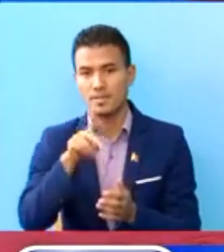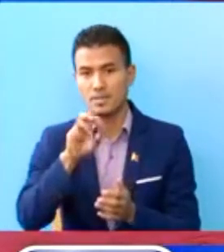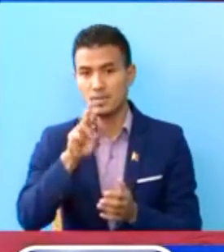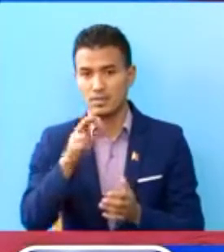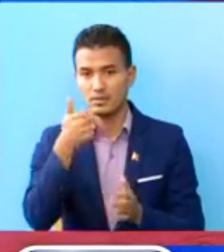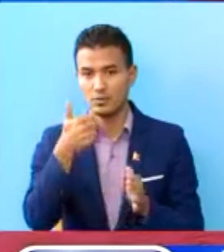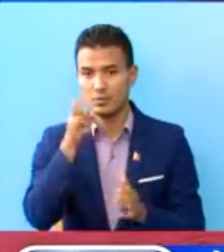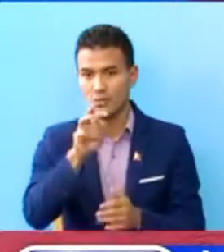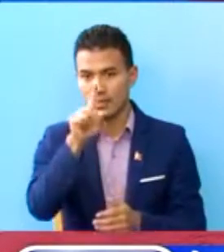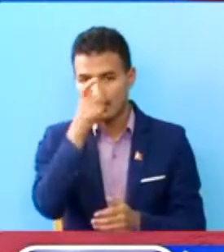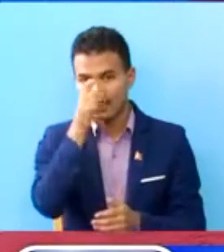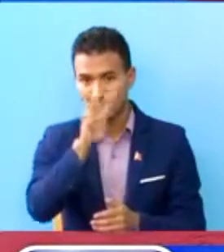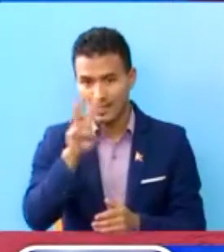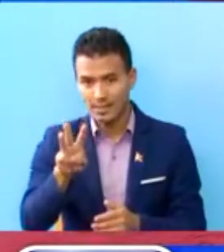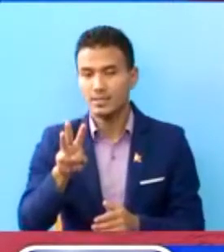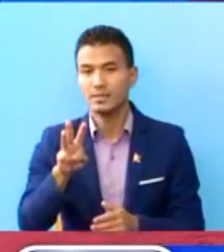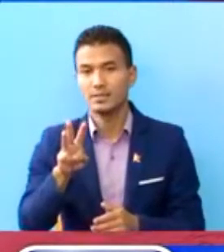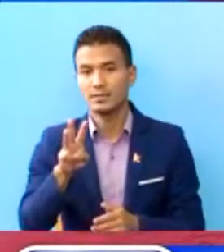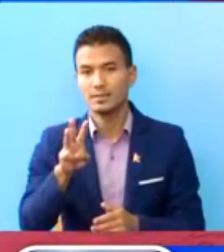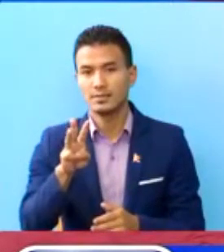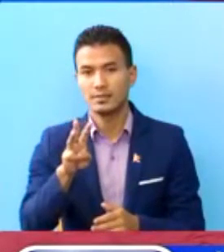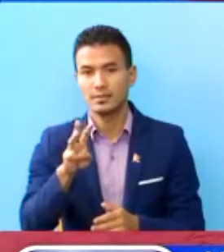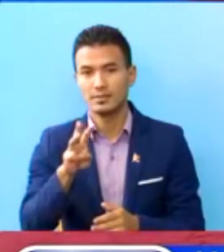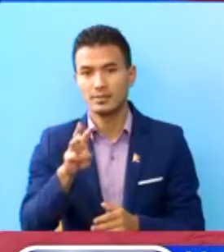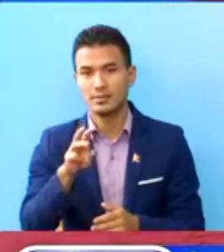आरटीपीसीआर 6133